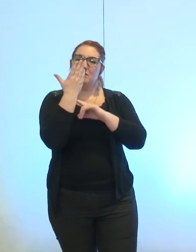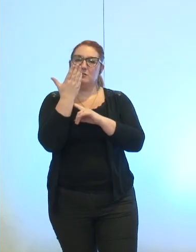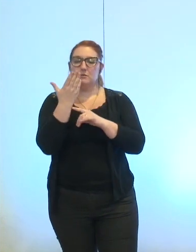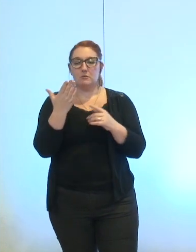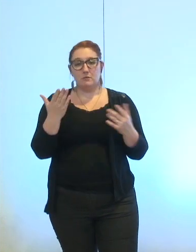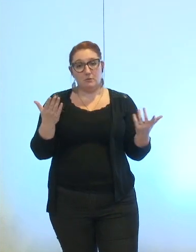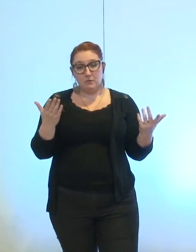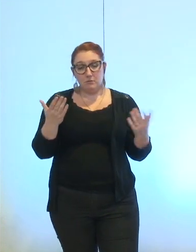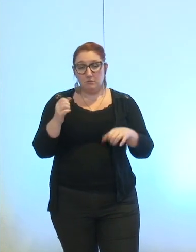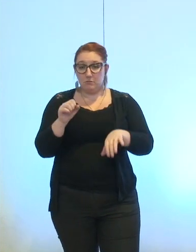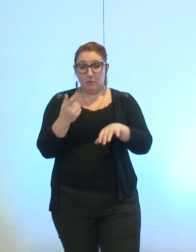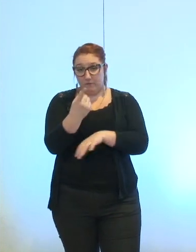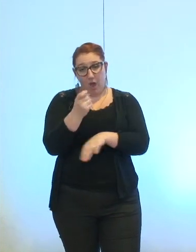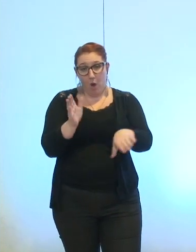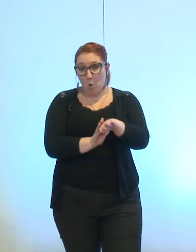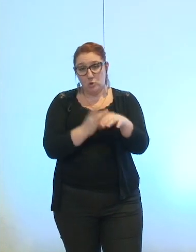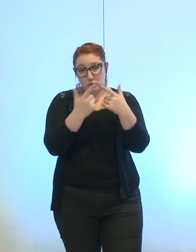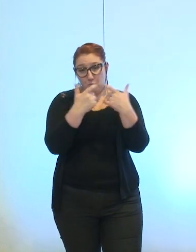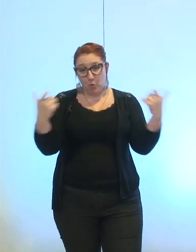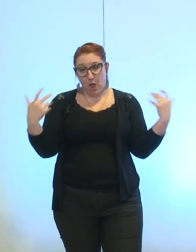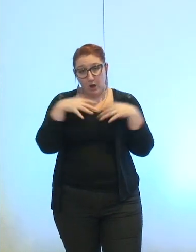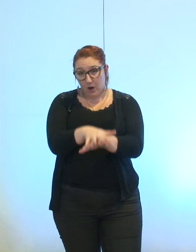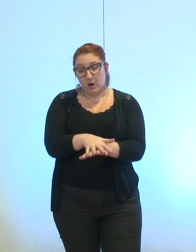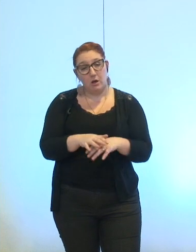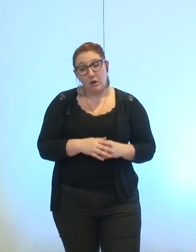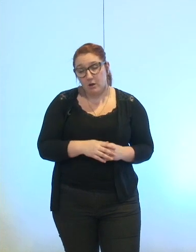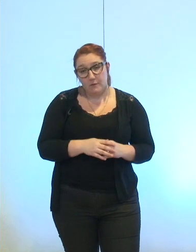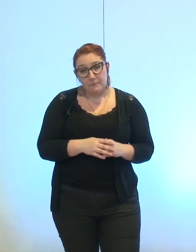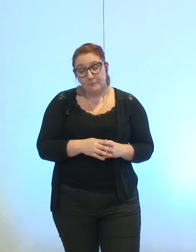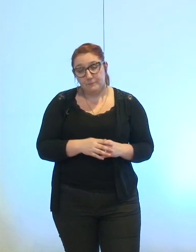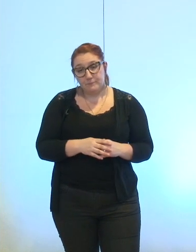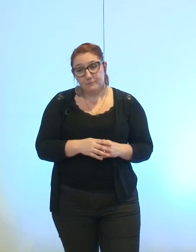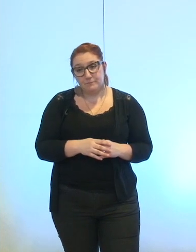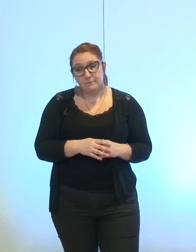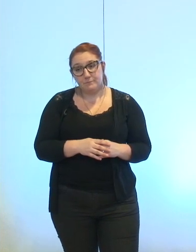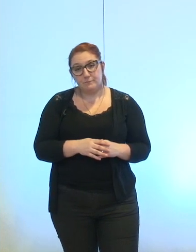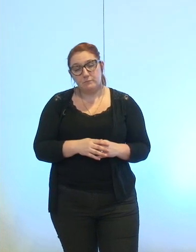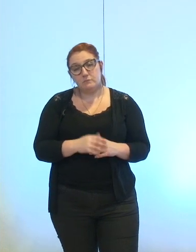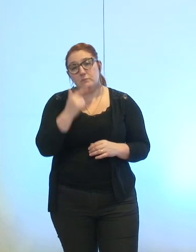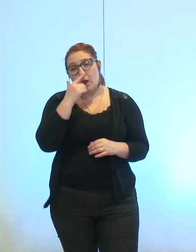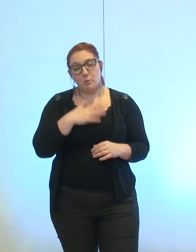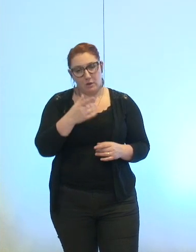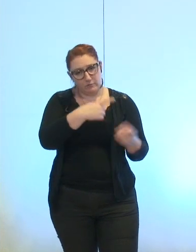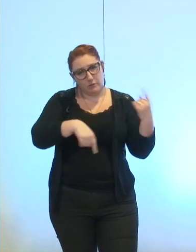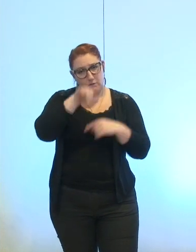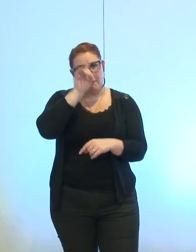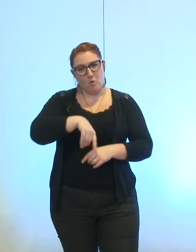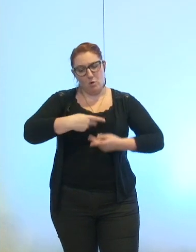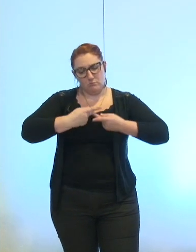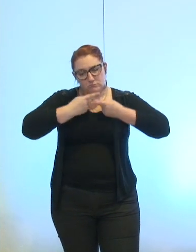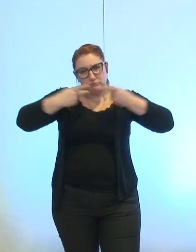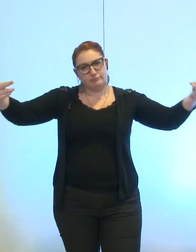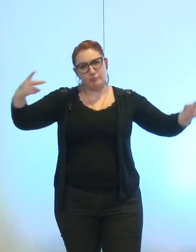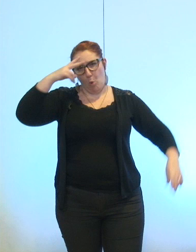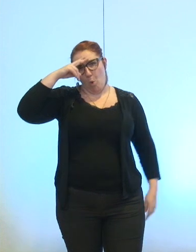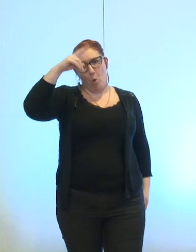coproduction de cette gauche plus el et je pense que par pure honnêteté intellectuelle vous devriez également le rappeler plus